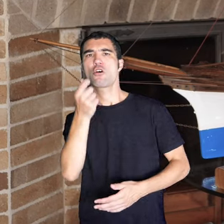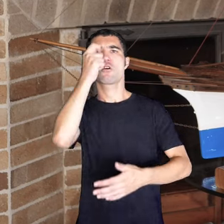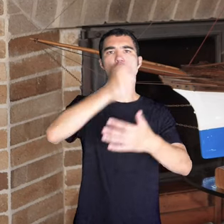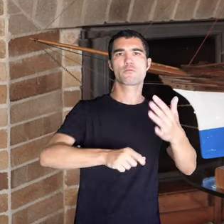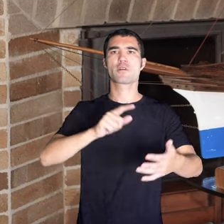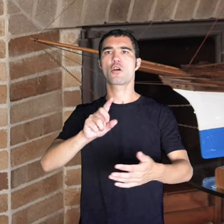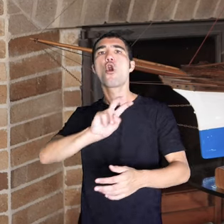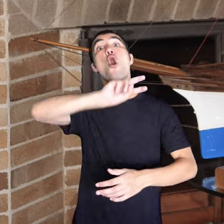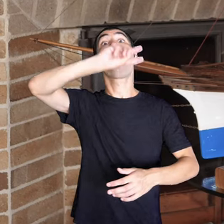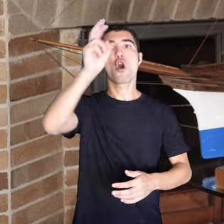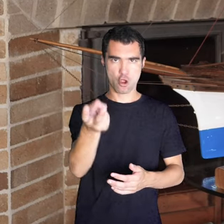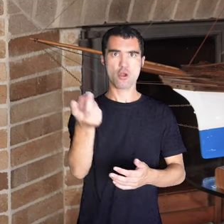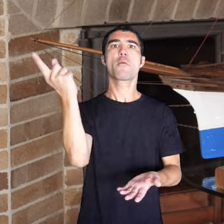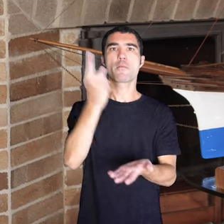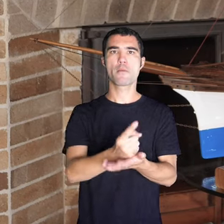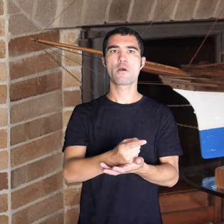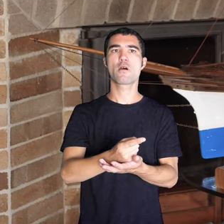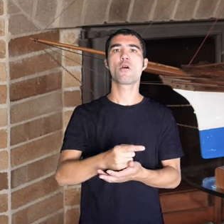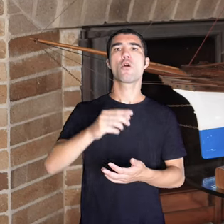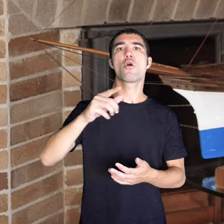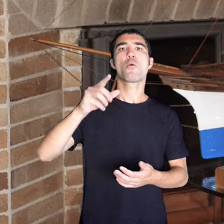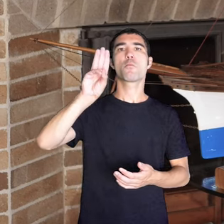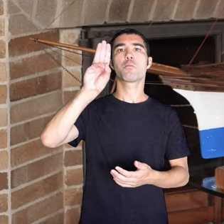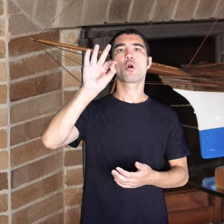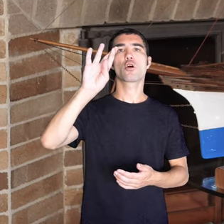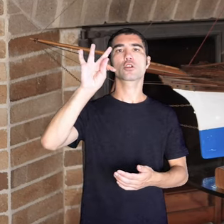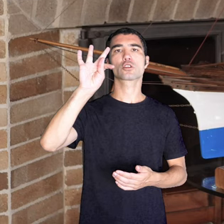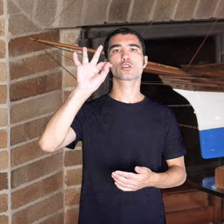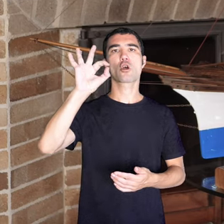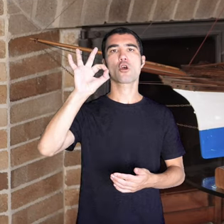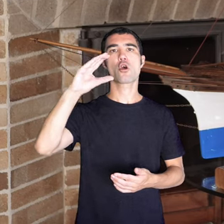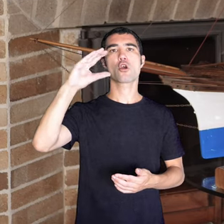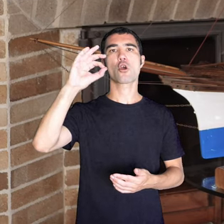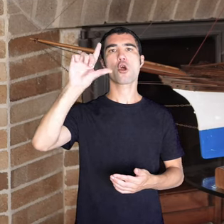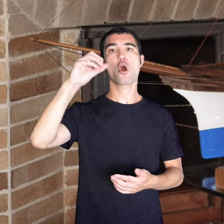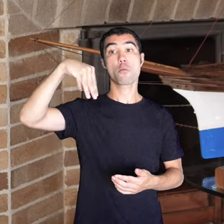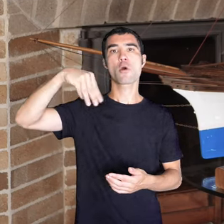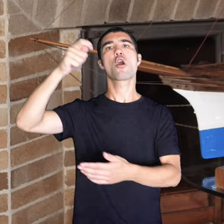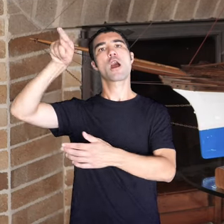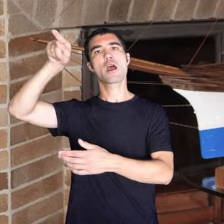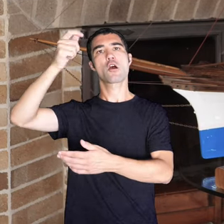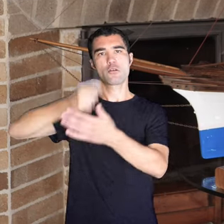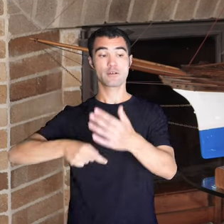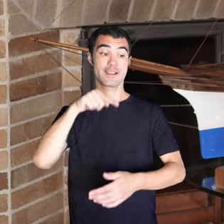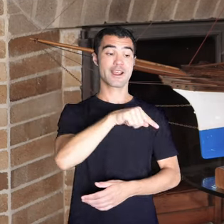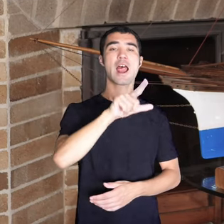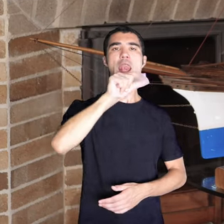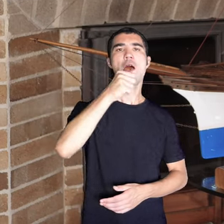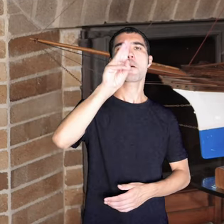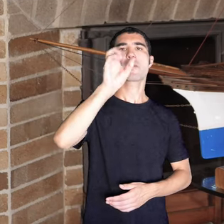altra feta a Porto Colom, que va ser en aquesta anterior i posaren la Penya